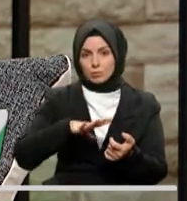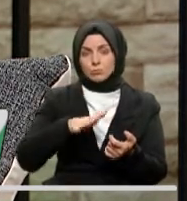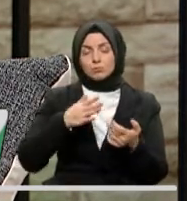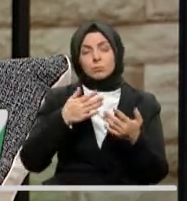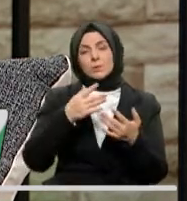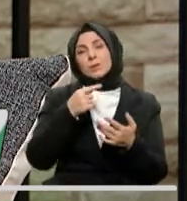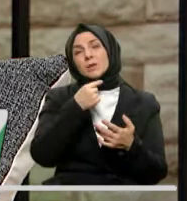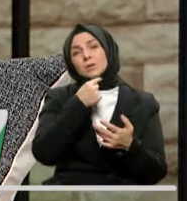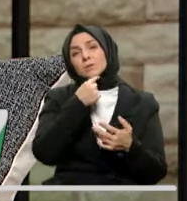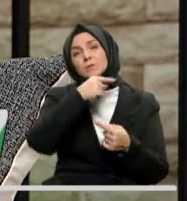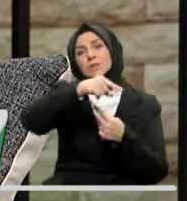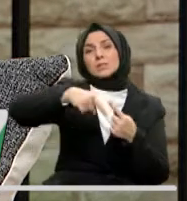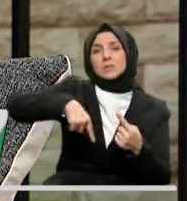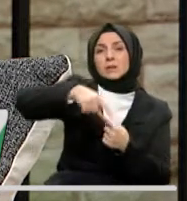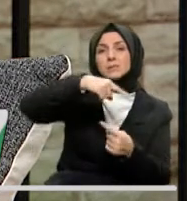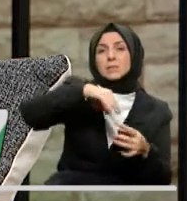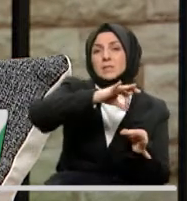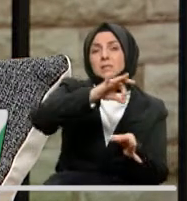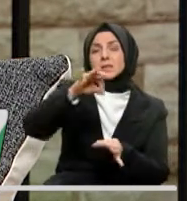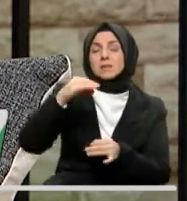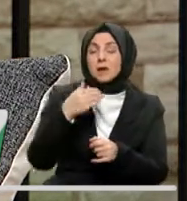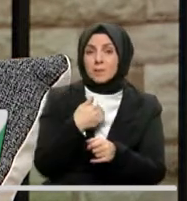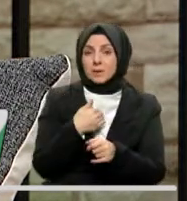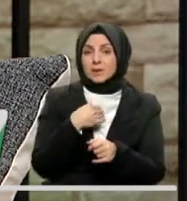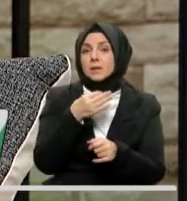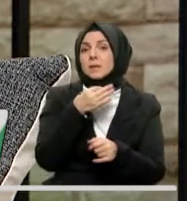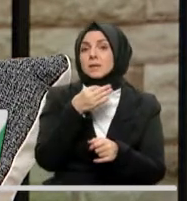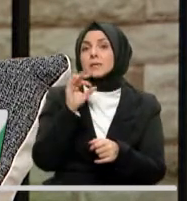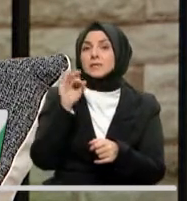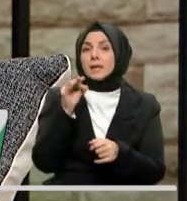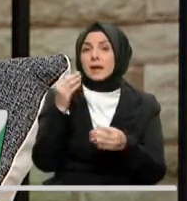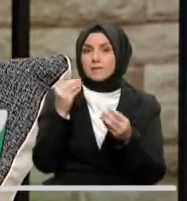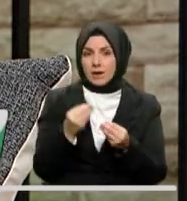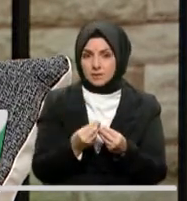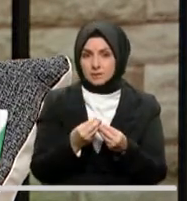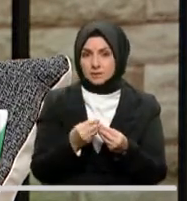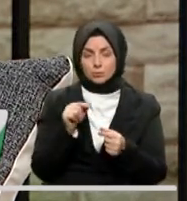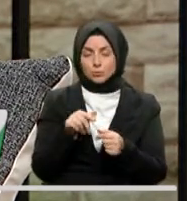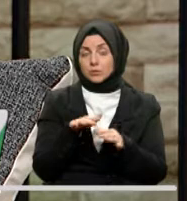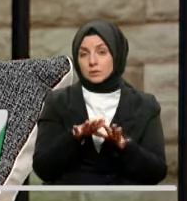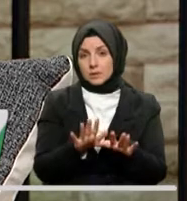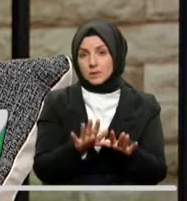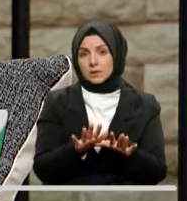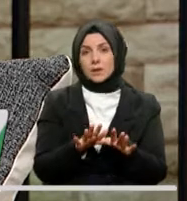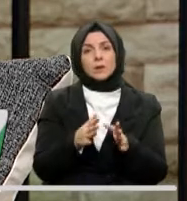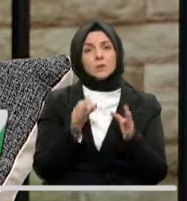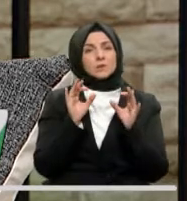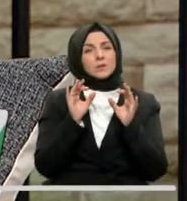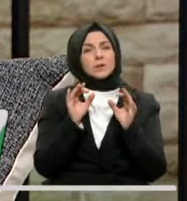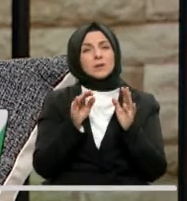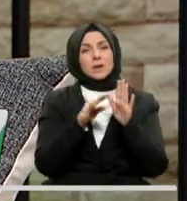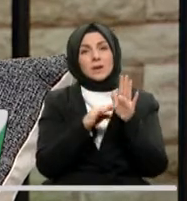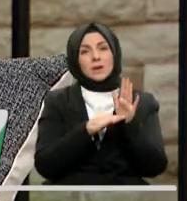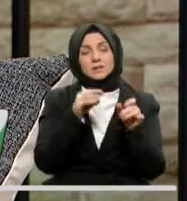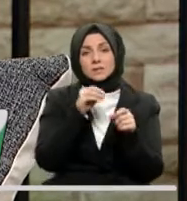vermeyen insanlar vardı hayatımda Şimdi ben artık değerli hissedecek Sen bana değer verilsin bu değil Yani illa ki hayatınızda değer veren